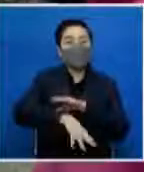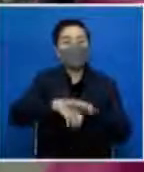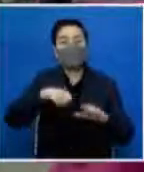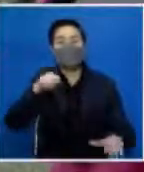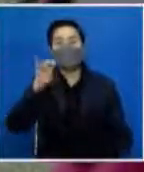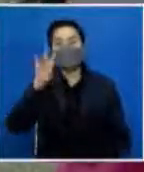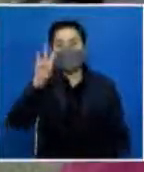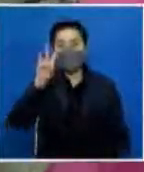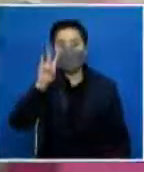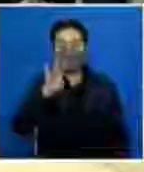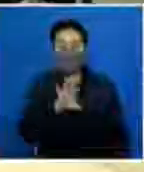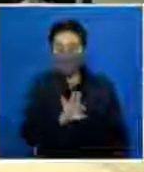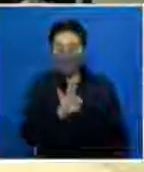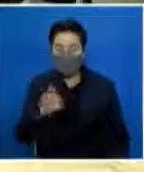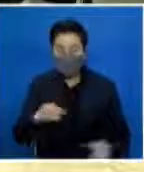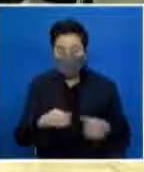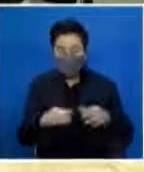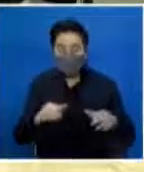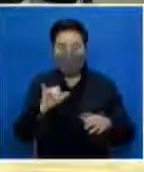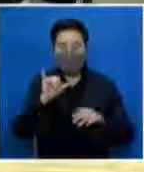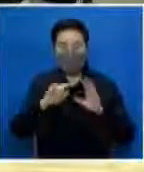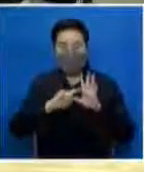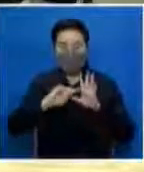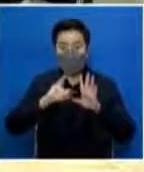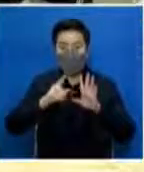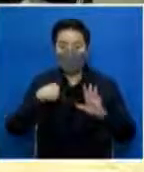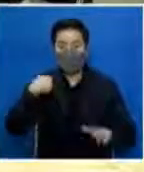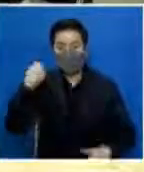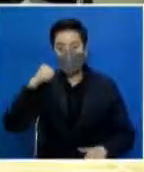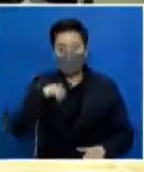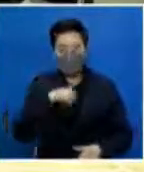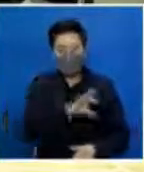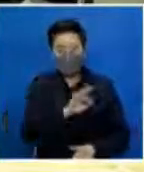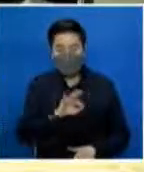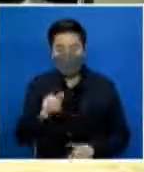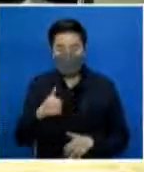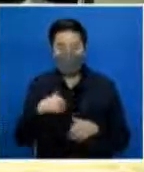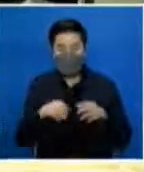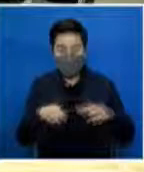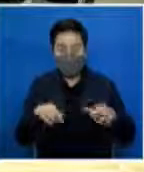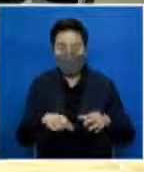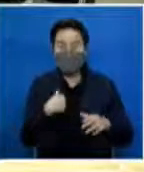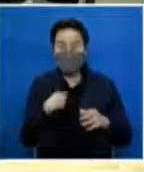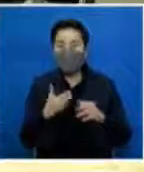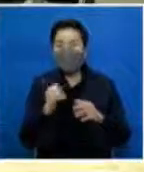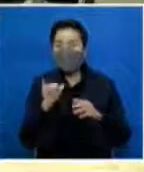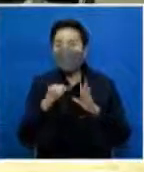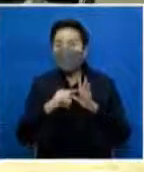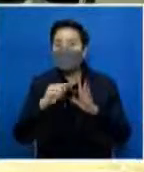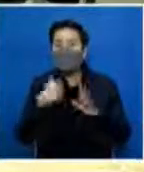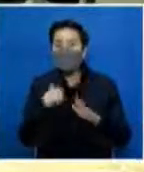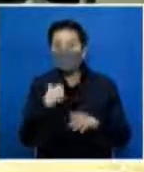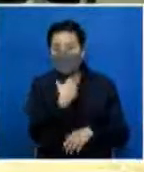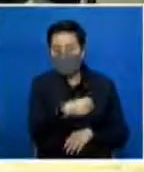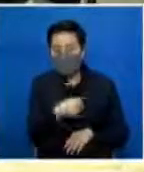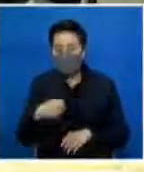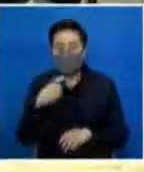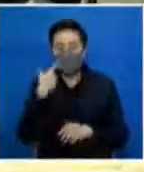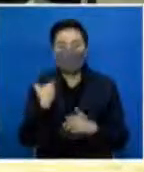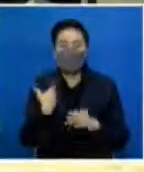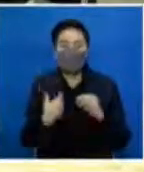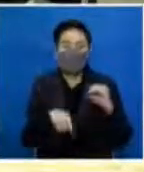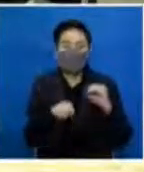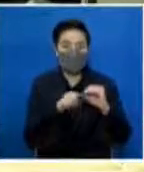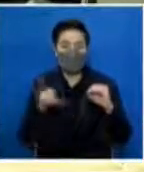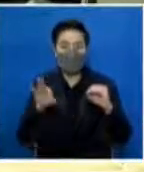7ลูกเพื่อสุ่มเลือกกล่องลูกบอลยางจากจำนวน10กล่องโดยในกล่องจะบรรจุลูกบอลยางกล่องละ10ลูกมีหมายเลข0ถึงหมายเล